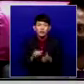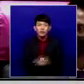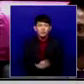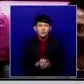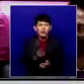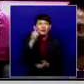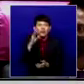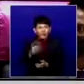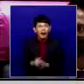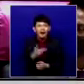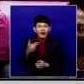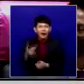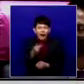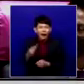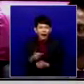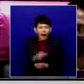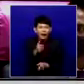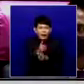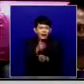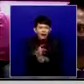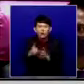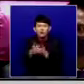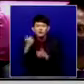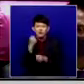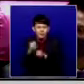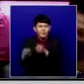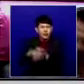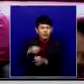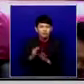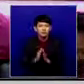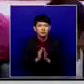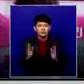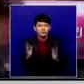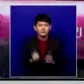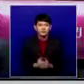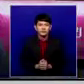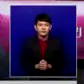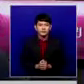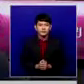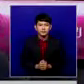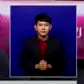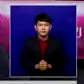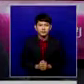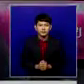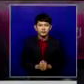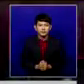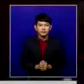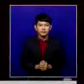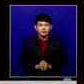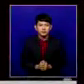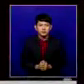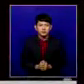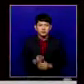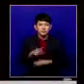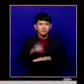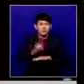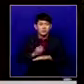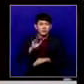านเลี้ยงหลานเถอะครับให้คนอื่นมาทำแทนเถอะครับขอบคุณครับ ขออนุญาตครับ ขอบคุณครับ ขออนุญาตท่านประธานครับ